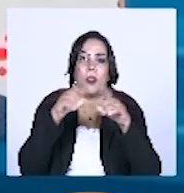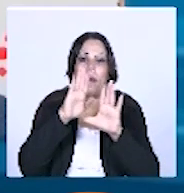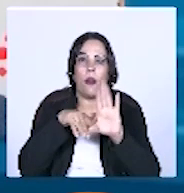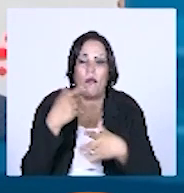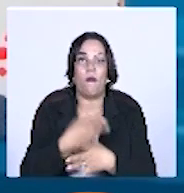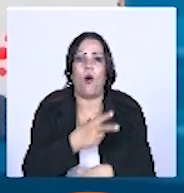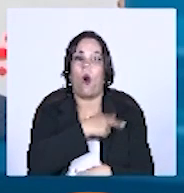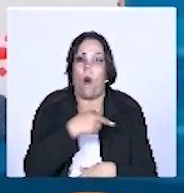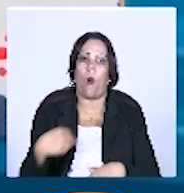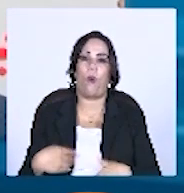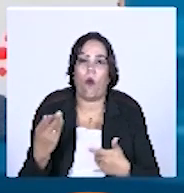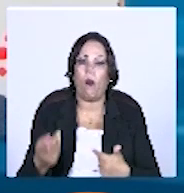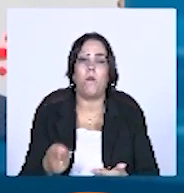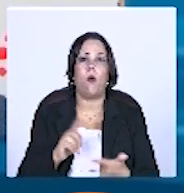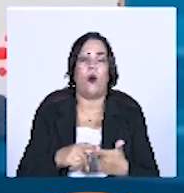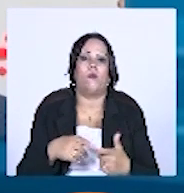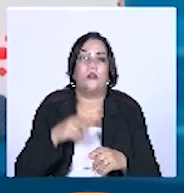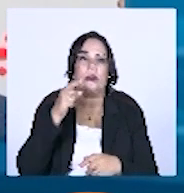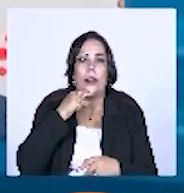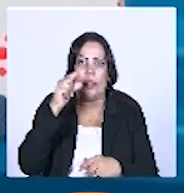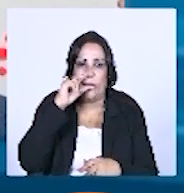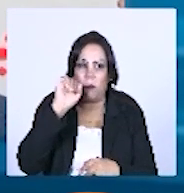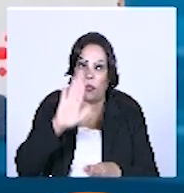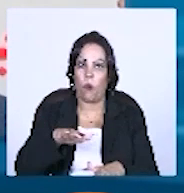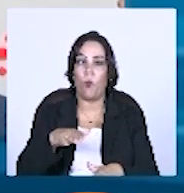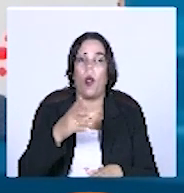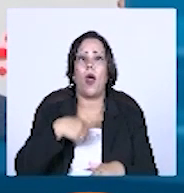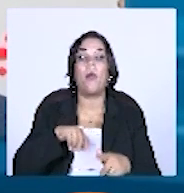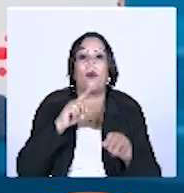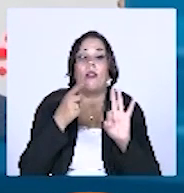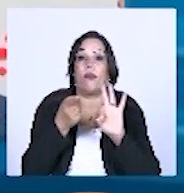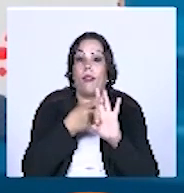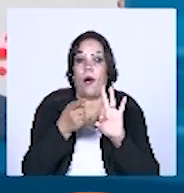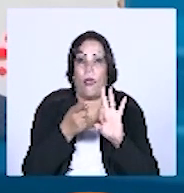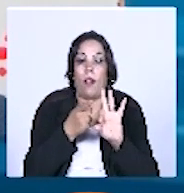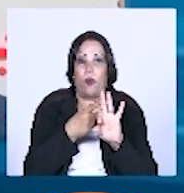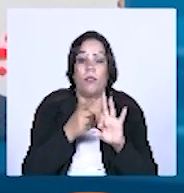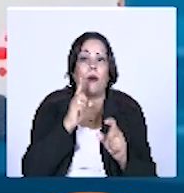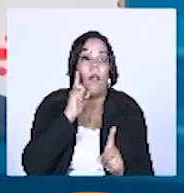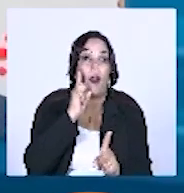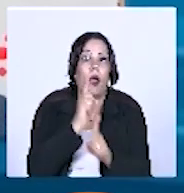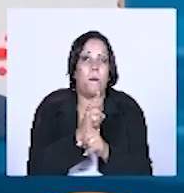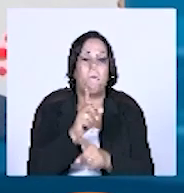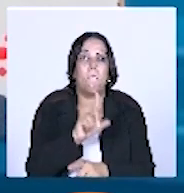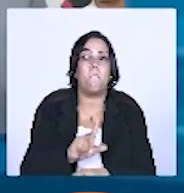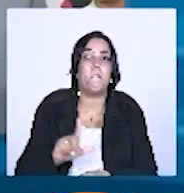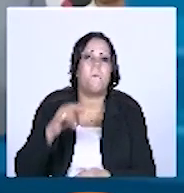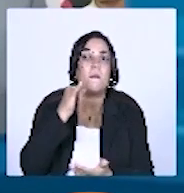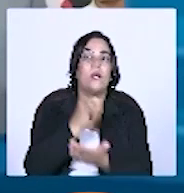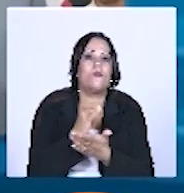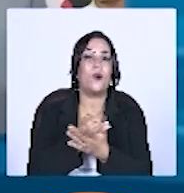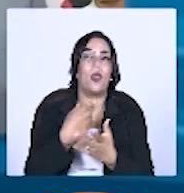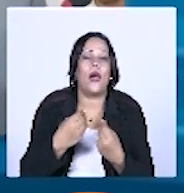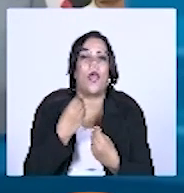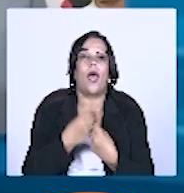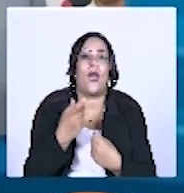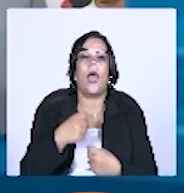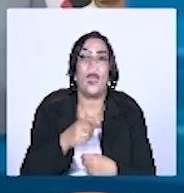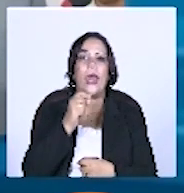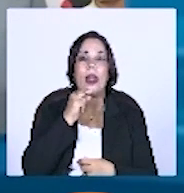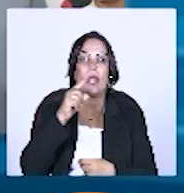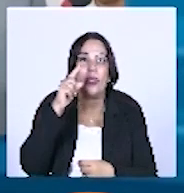مؤسسات حكوميه مؤسسات دينيه ثم التقينا بقيادات دينيه يعني سواء كان على